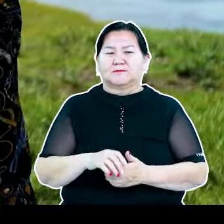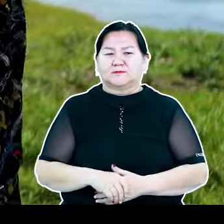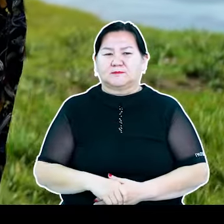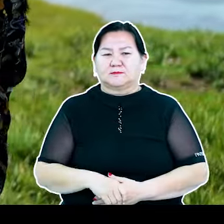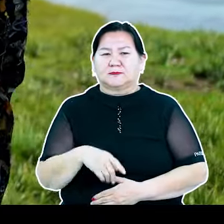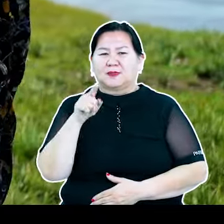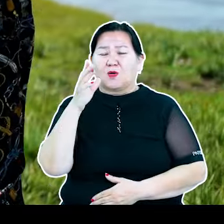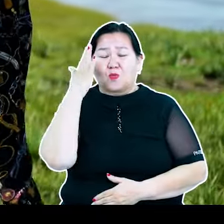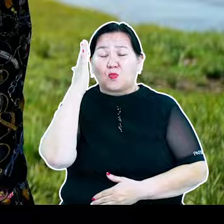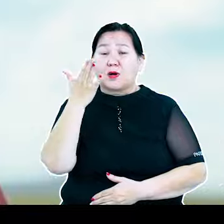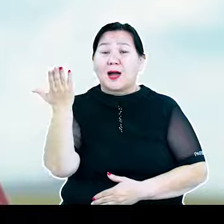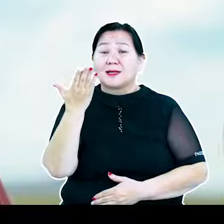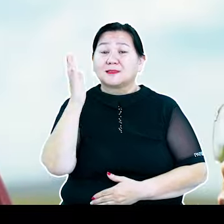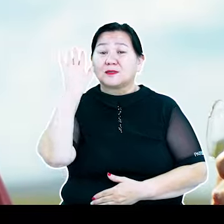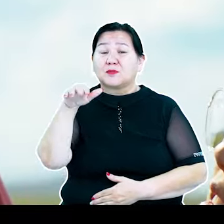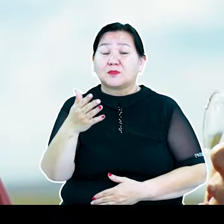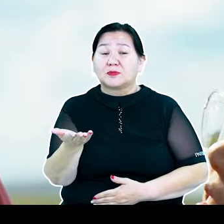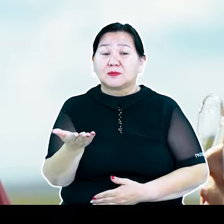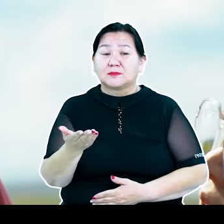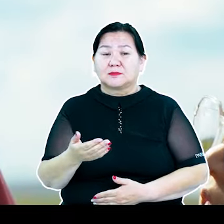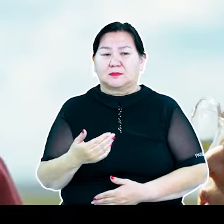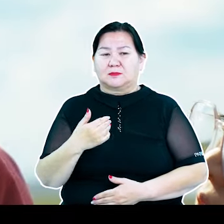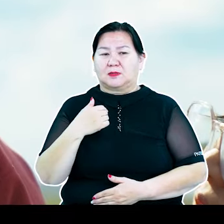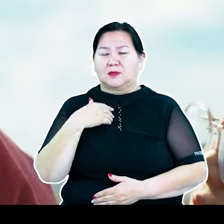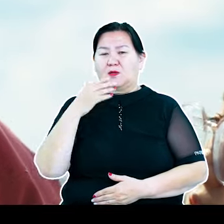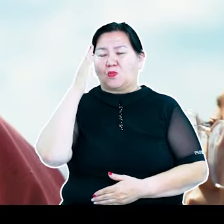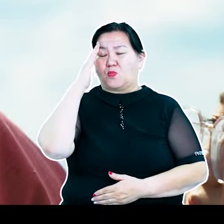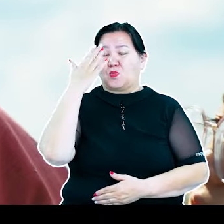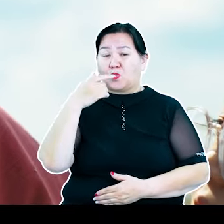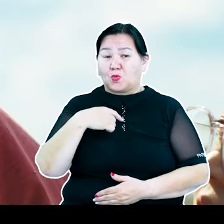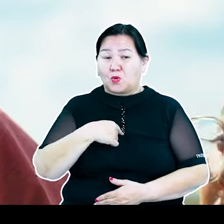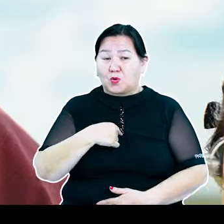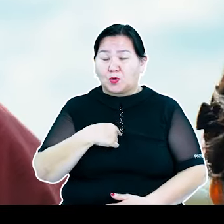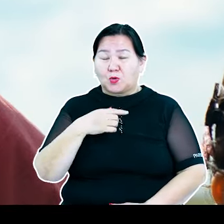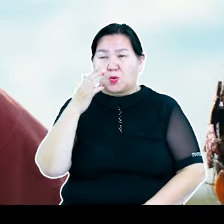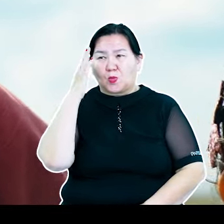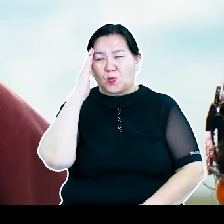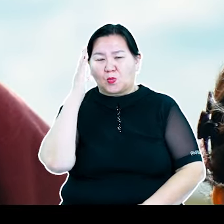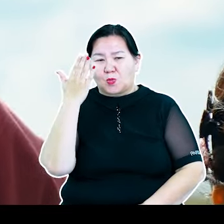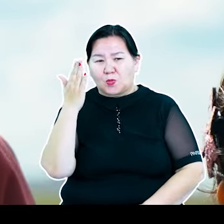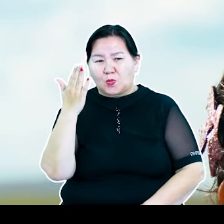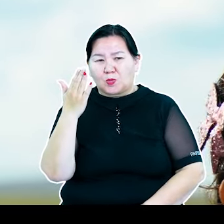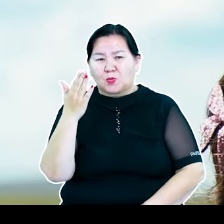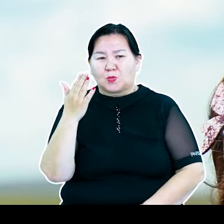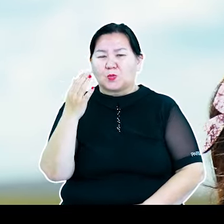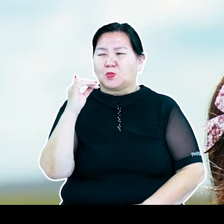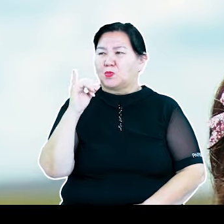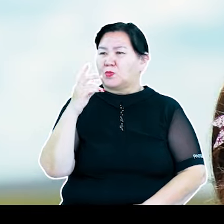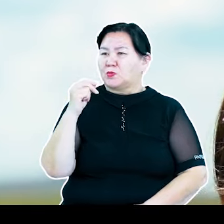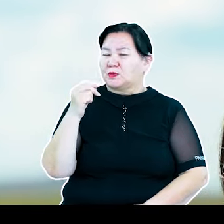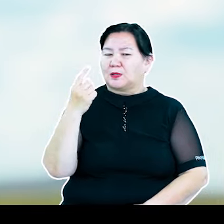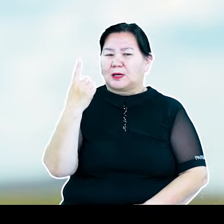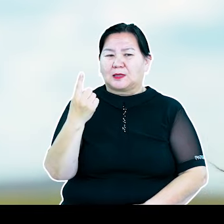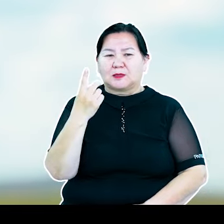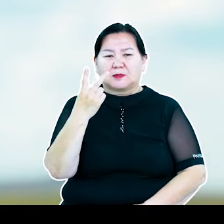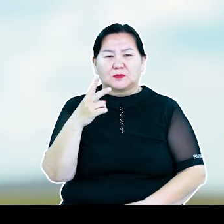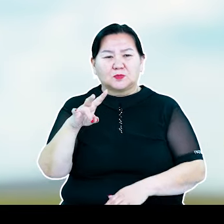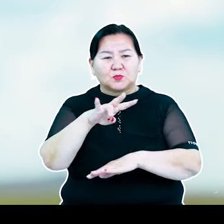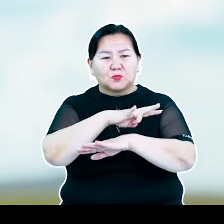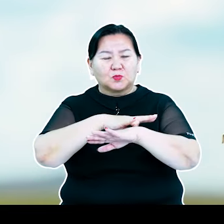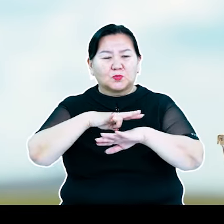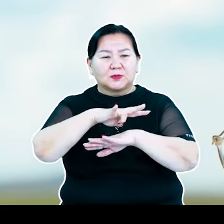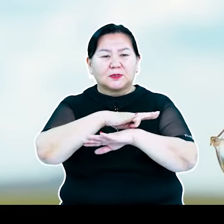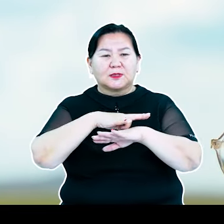заа. Та хаашаа явж байгаа? Аа, өвөө нү. Овон нүүж ирсэн газар